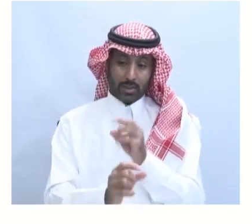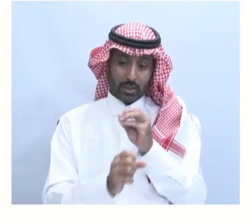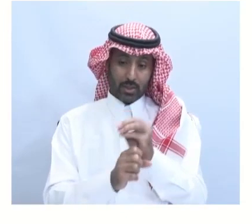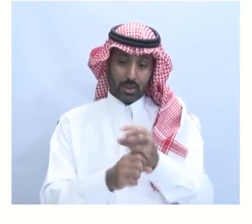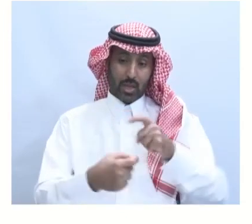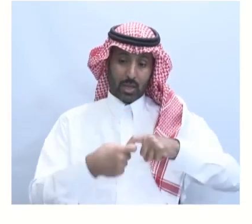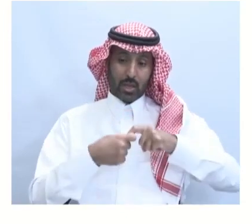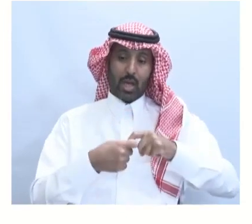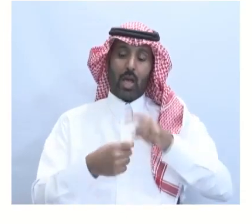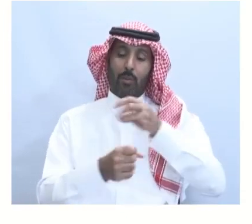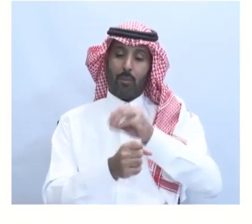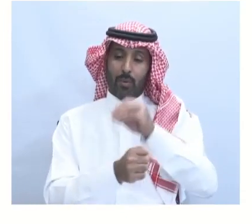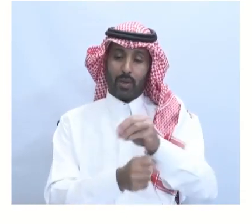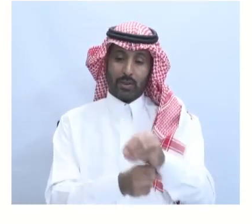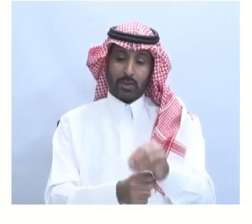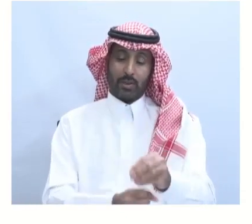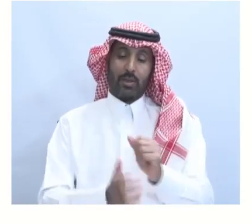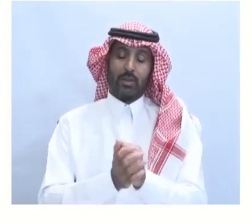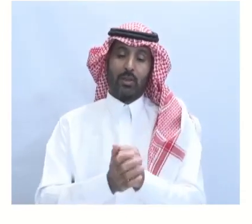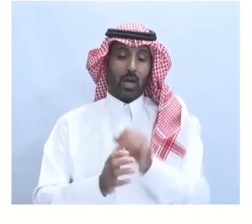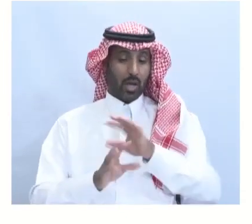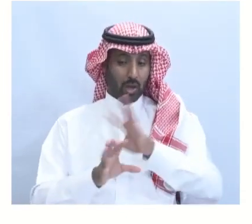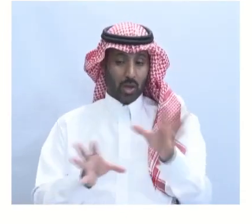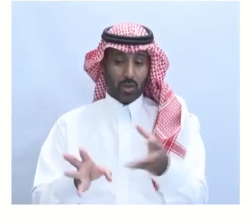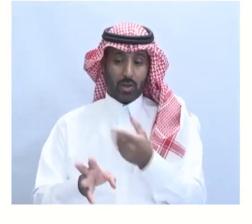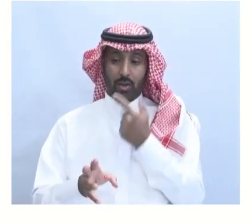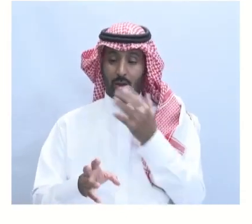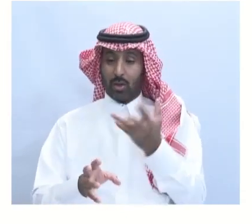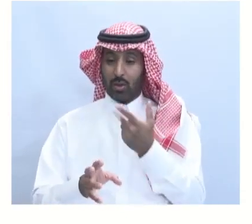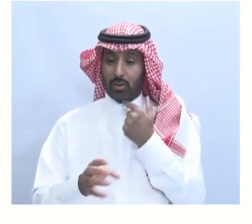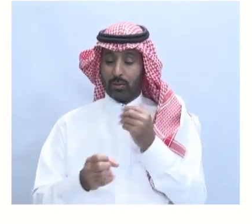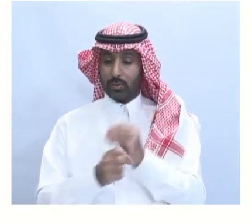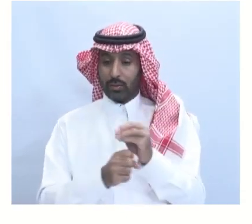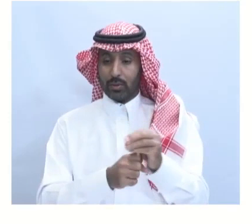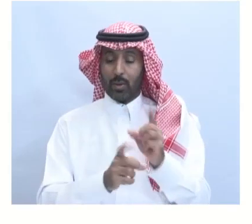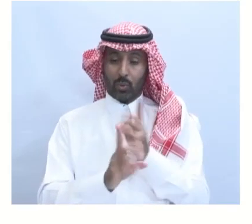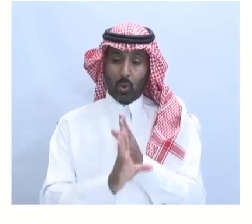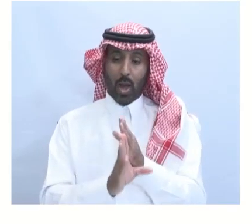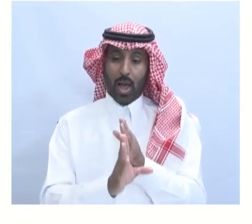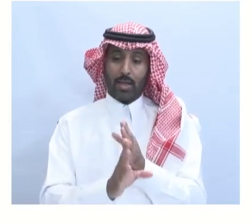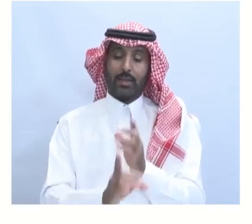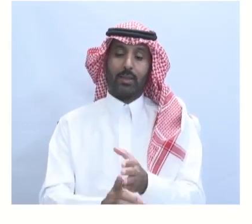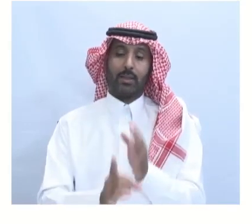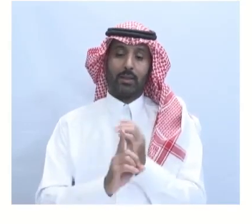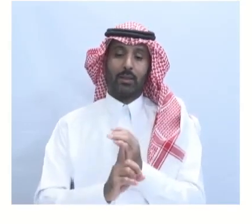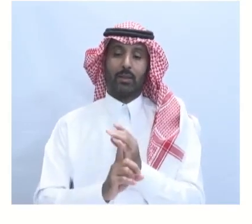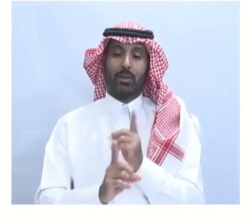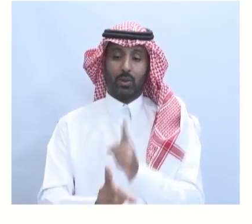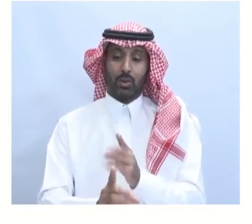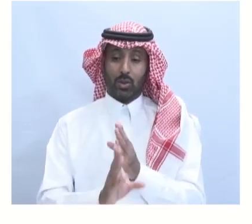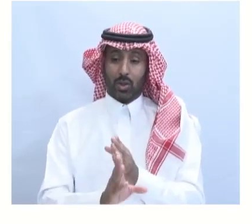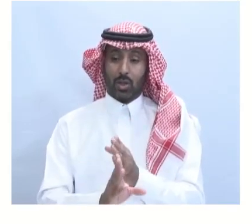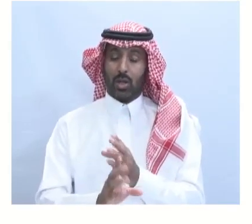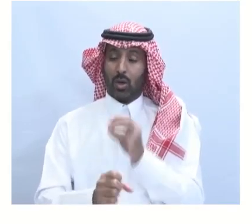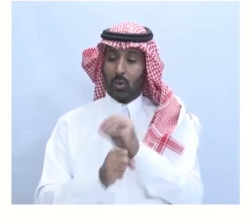المعنى الوارد في احاديث كثيره مختلف السياق ومعنى هذا ان كل الاحاديث يروى